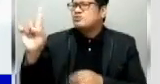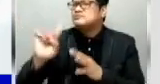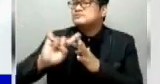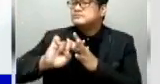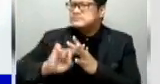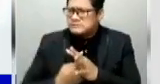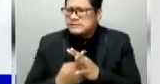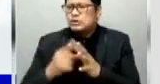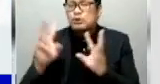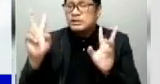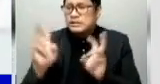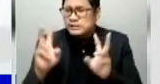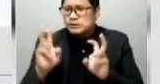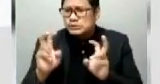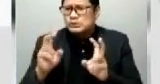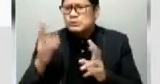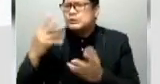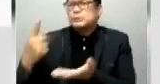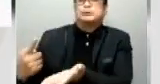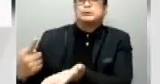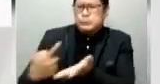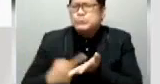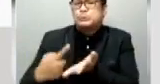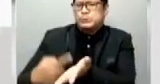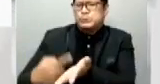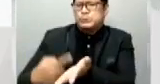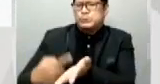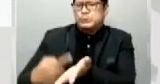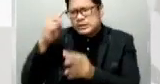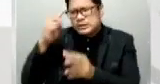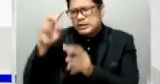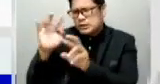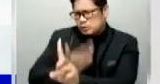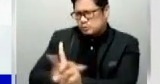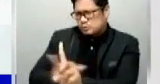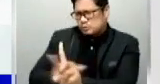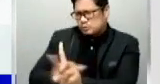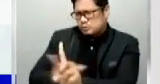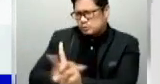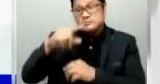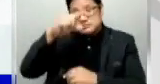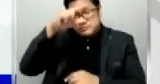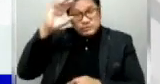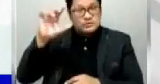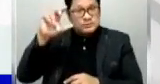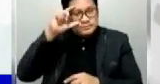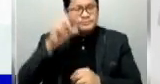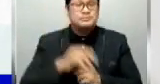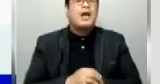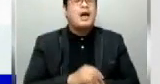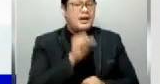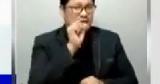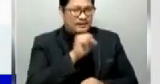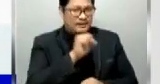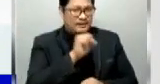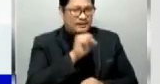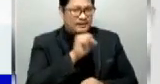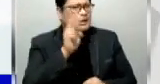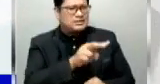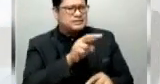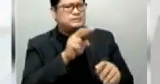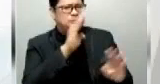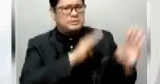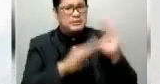kanilang pinagtatalunan sa inyong pakiwari bilang spokesperson? Tingin ko ang naging problema ni VP Leni, binigyan siya